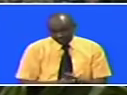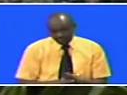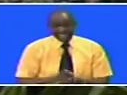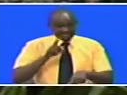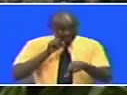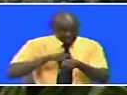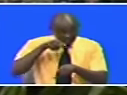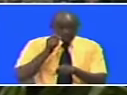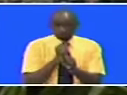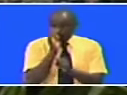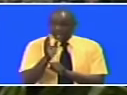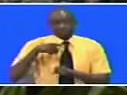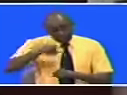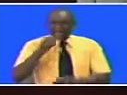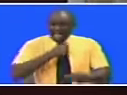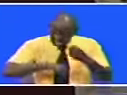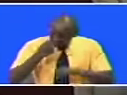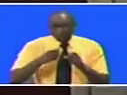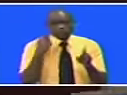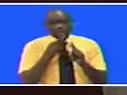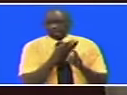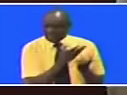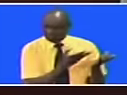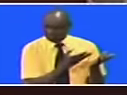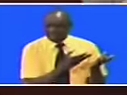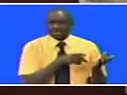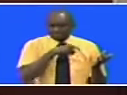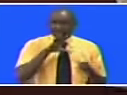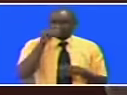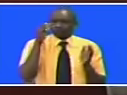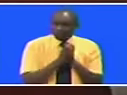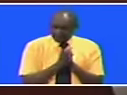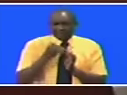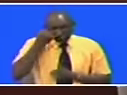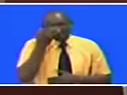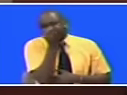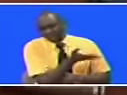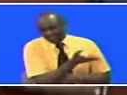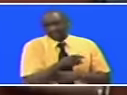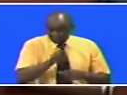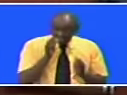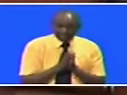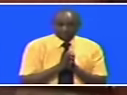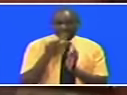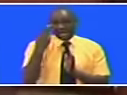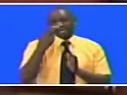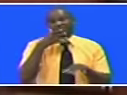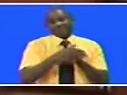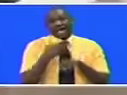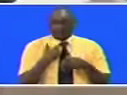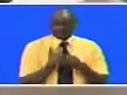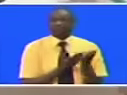Akitekeleza shughuli yake katika nyumba hii hapa Kwale, Bosire alipatikana na dawa hizo pamoja na pesa bandia na bunduki